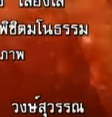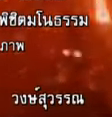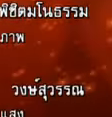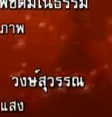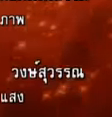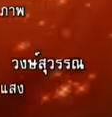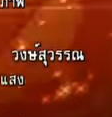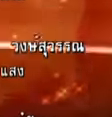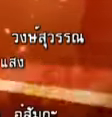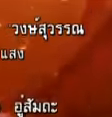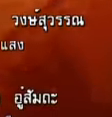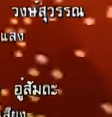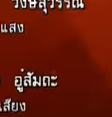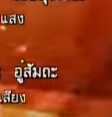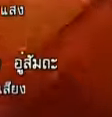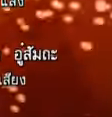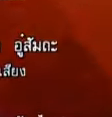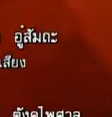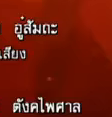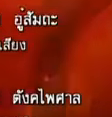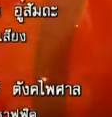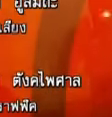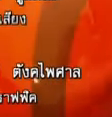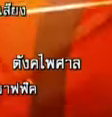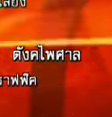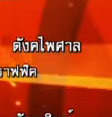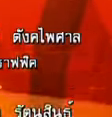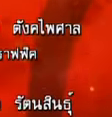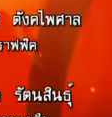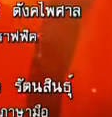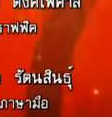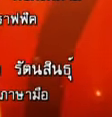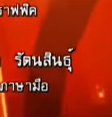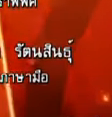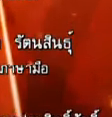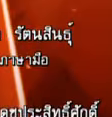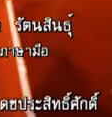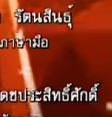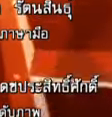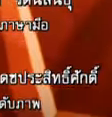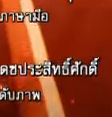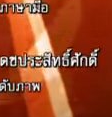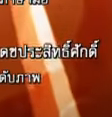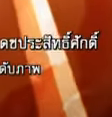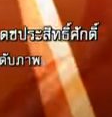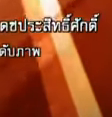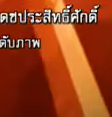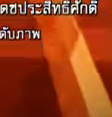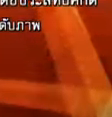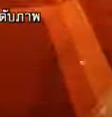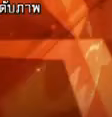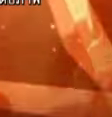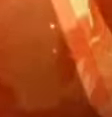จะมีส่วนร่วมกันในการแก้ไขปัญหาสังคมแต่ผมก็อยากจะให้ข้อมูลเหล่านี้ที่จะกระจายไปถึงคนในสังคมที่เขาจะรับ